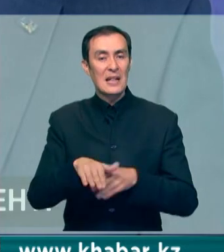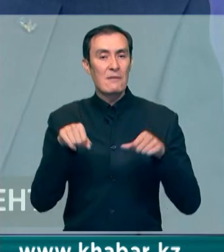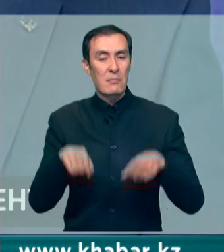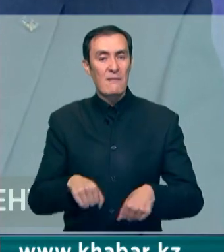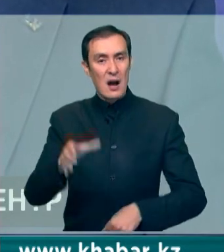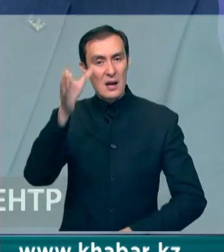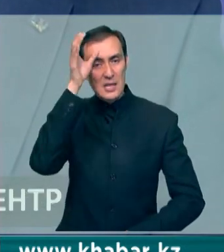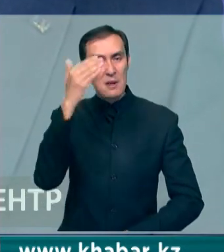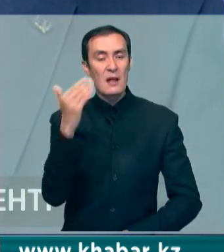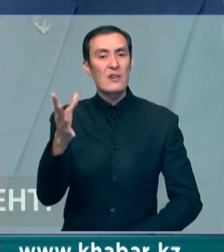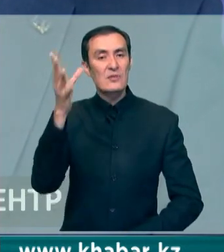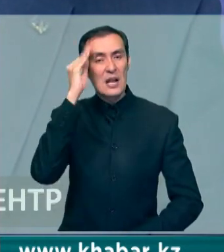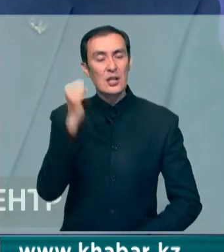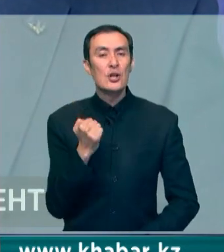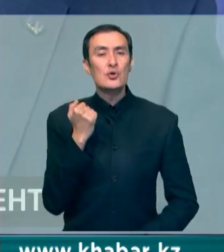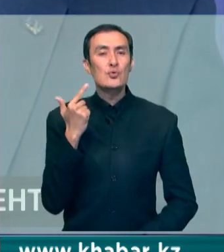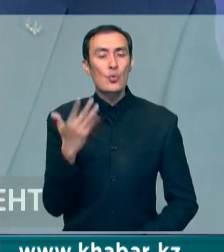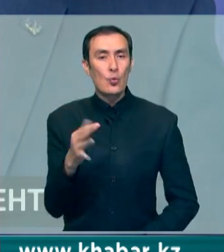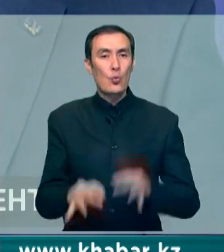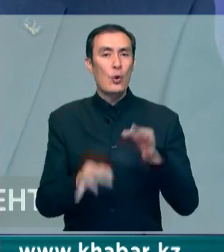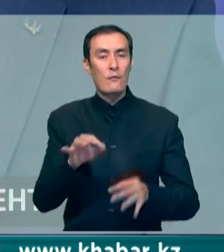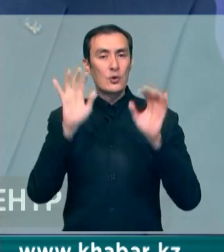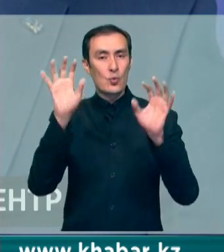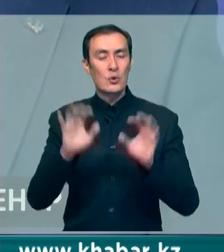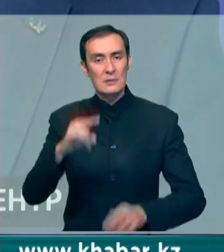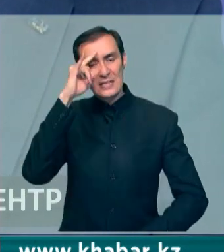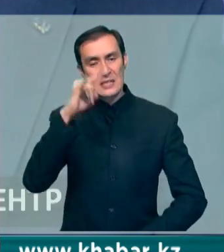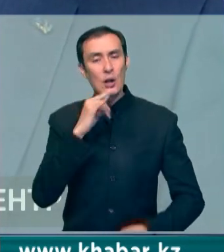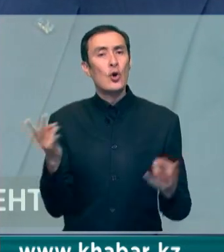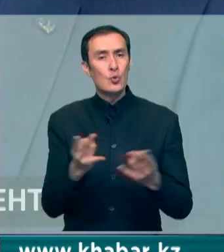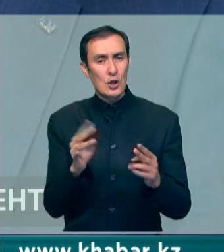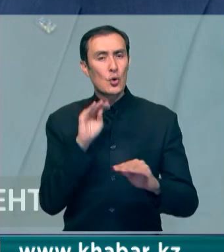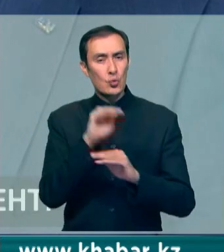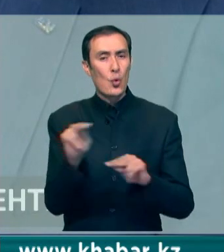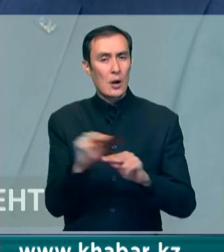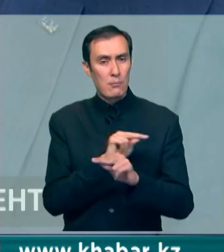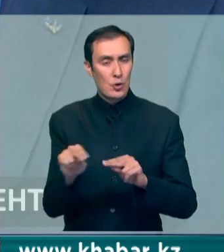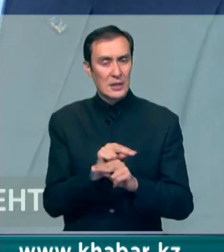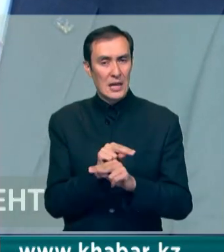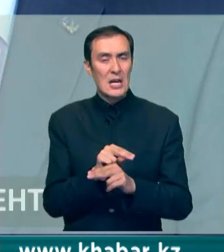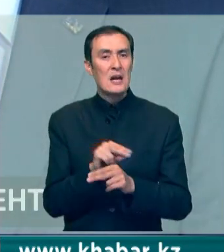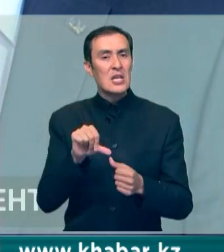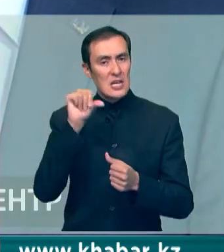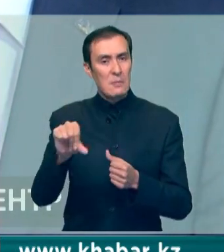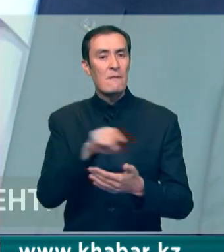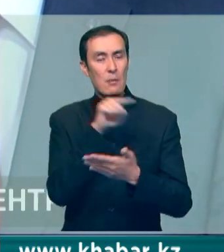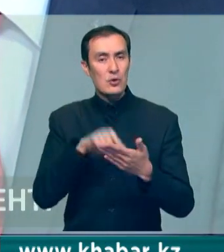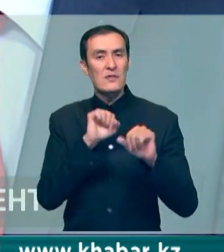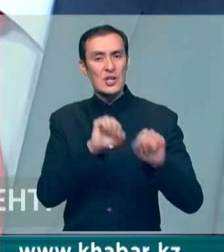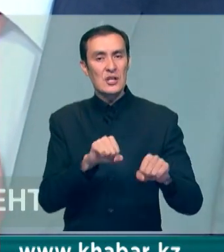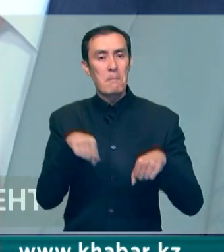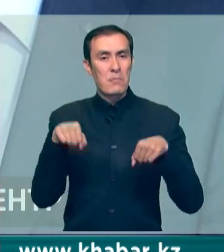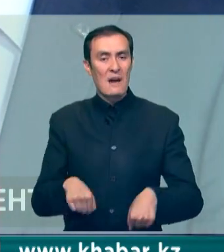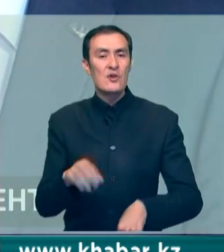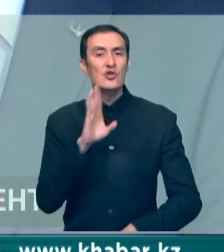академии на ваш взгляд на сколько уголовный кодекс казахстана нуждается в доработке именно вопросах защиты прав женщин